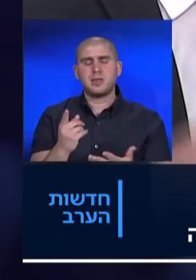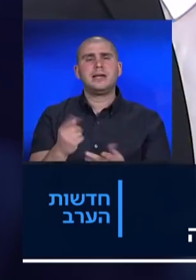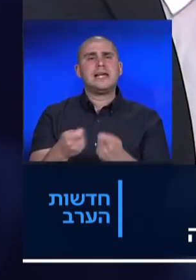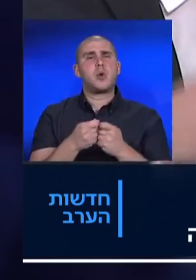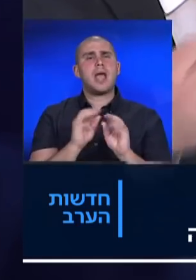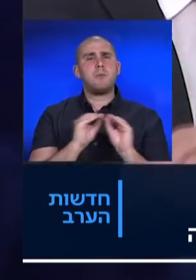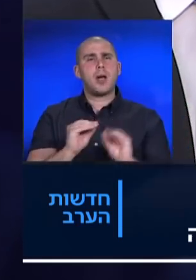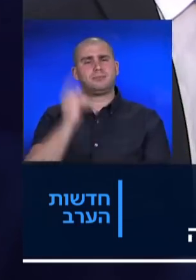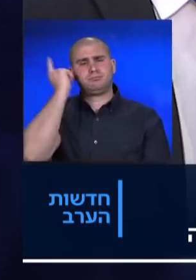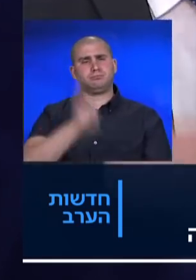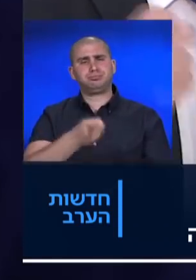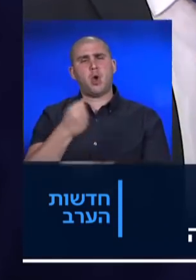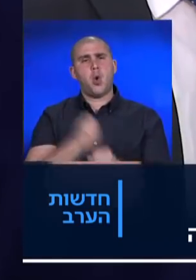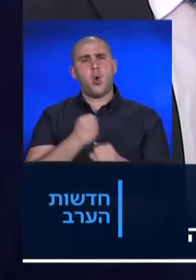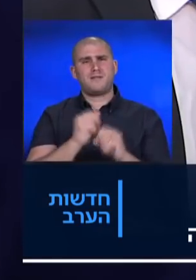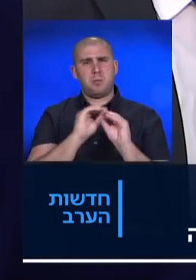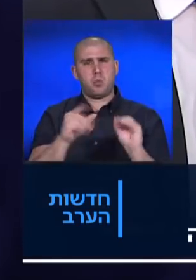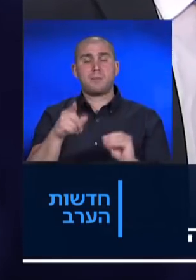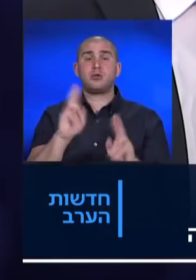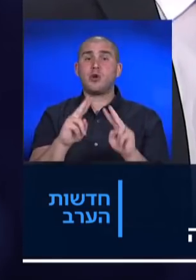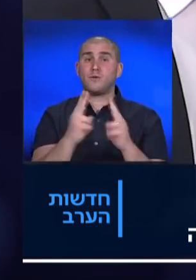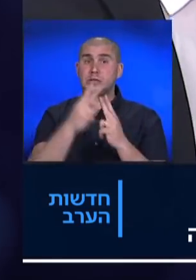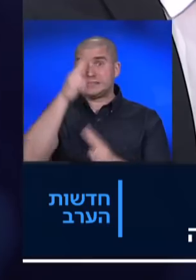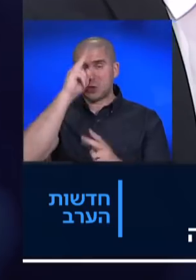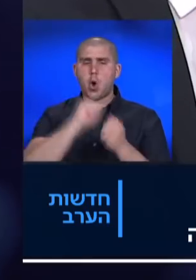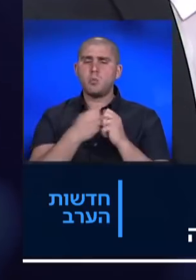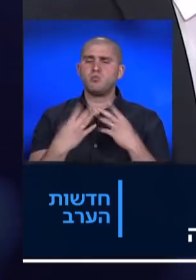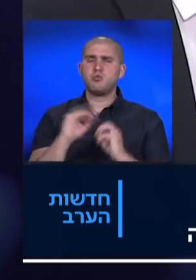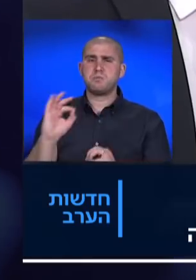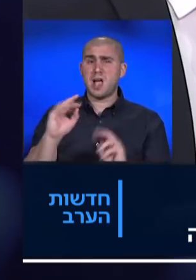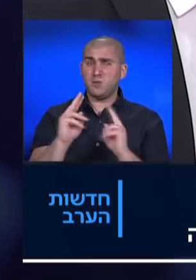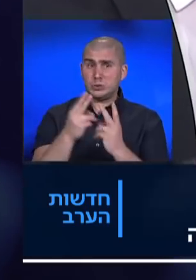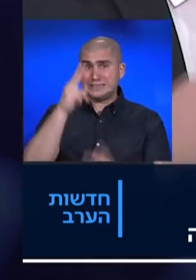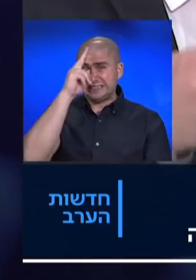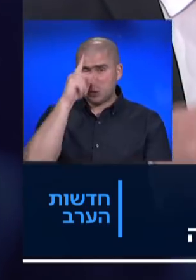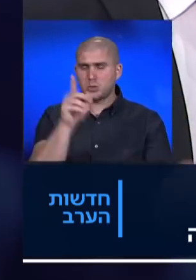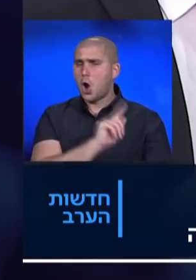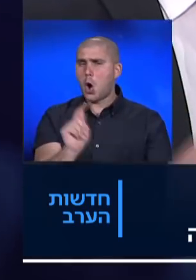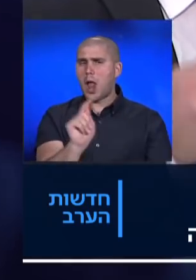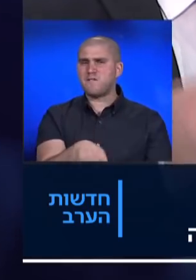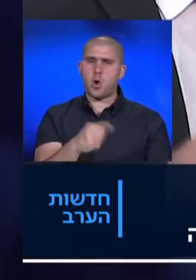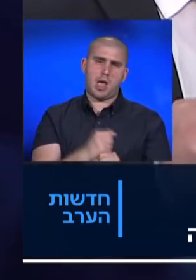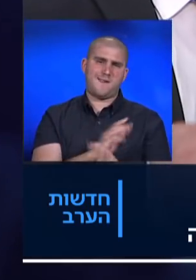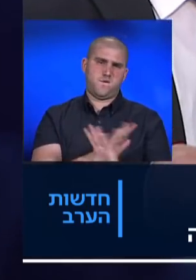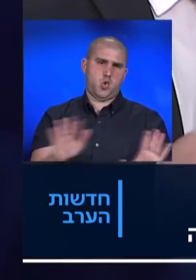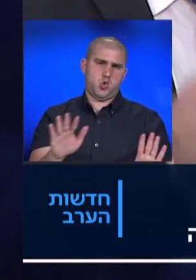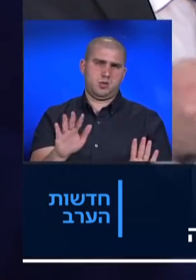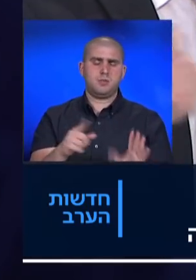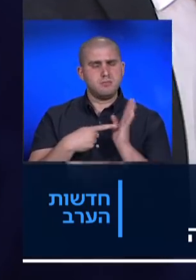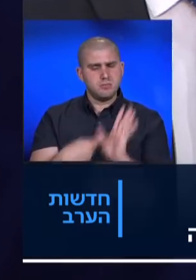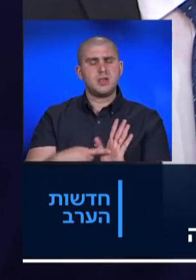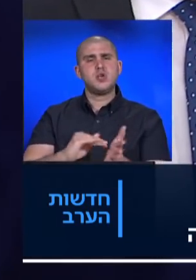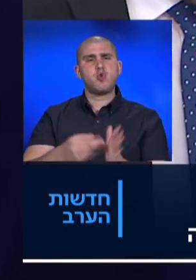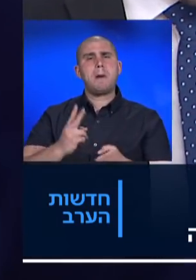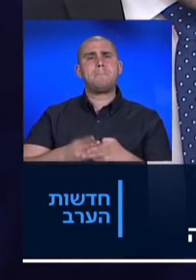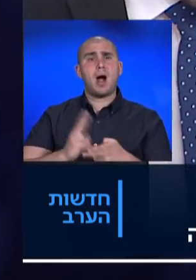עובדי ההוראה שבקבוצת סיכון, או שבני משפחתם בקבוצת סיכון, אל תגיעו לעבודה ותציגו אישורי מחלה, ותהיו